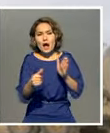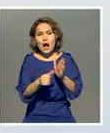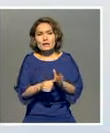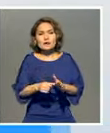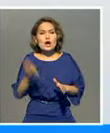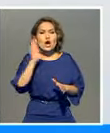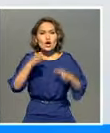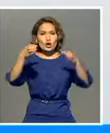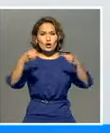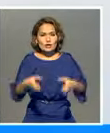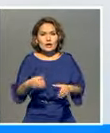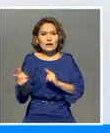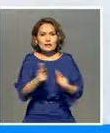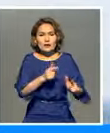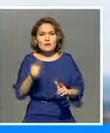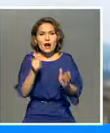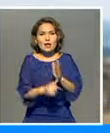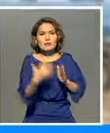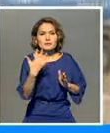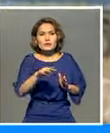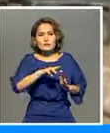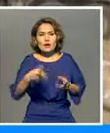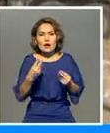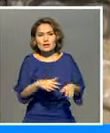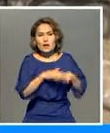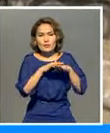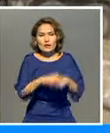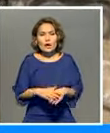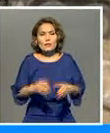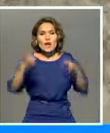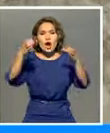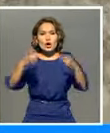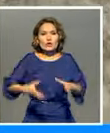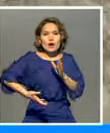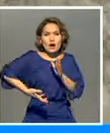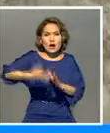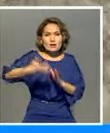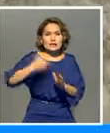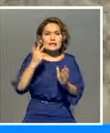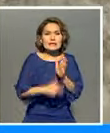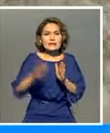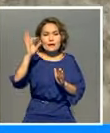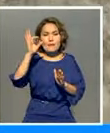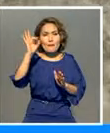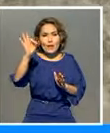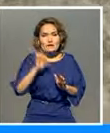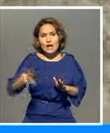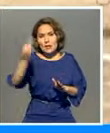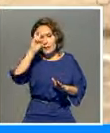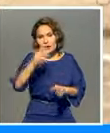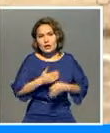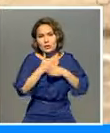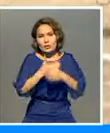болды. Осы мақсатқа өңірге 65 миллион теңге субсидия бөлінген. Құдық қазуға кеткен шығынның 80% мемлекет, қалғанын малшылар